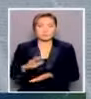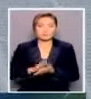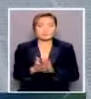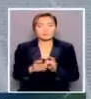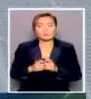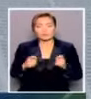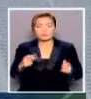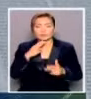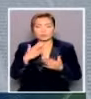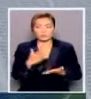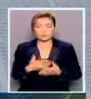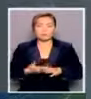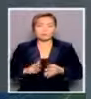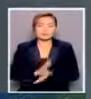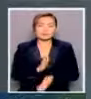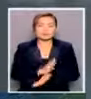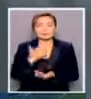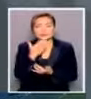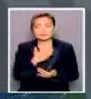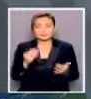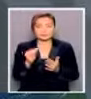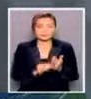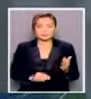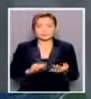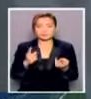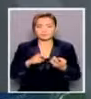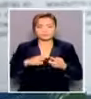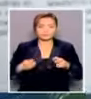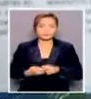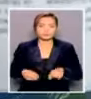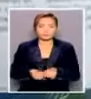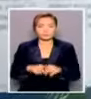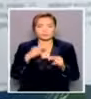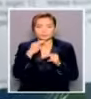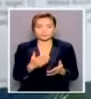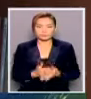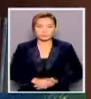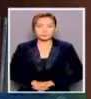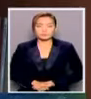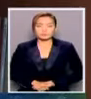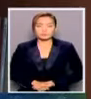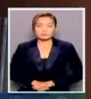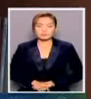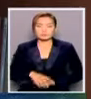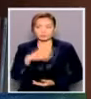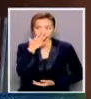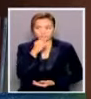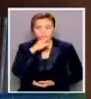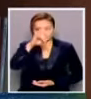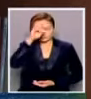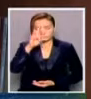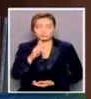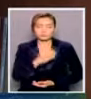тіршілігіне ден қойған, сондай ақ газеттің соңғы санындағы қордаланған мәселелерге де тоқталды. Шетелдегі қазақтың